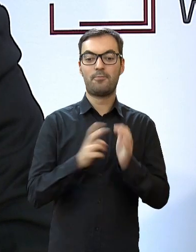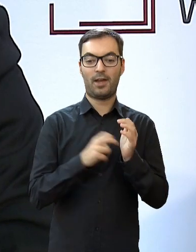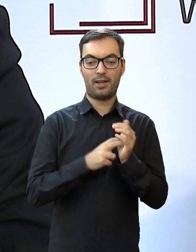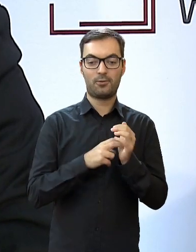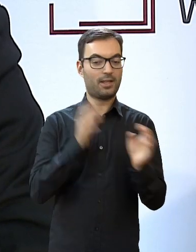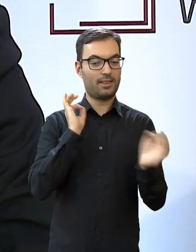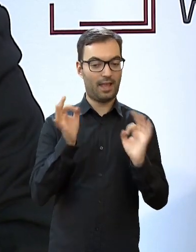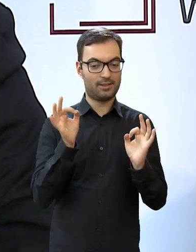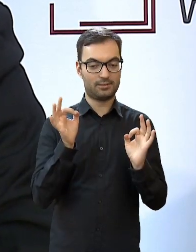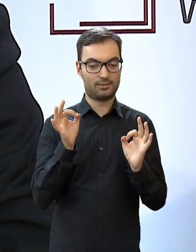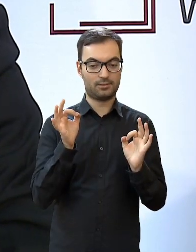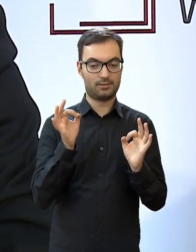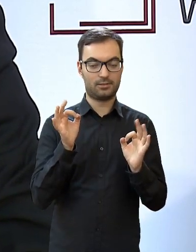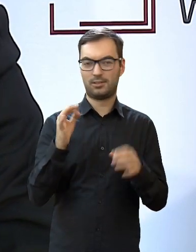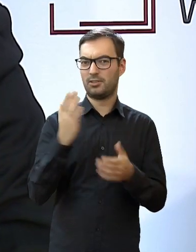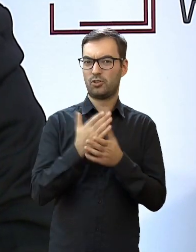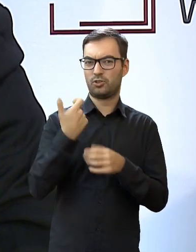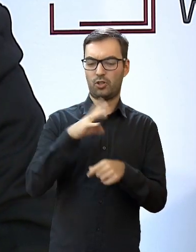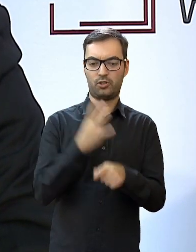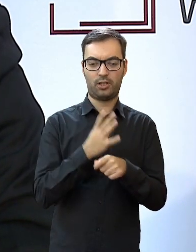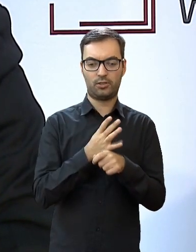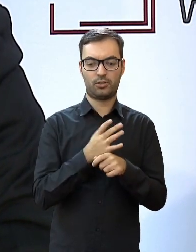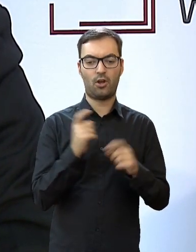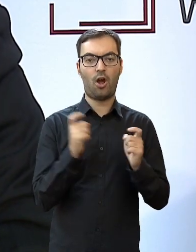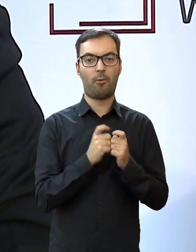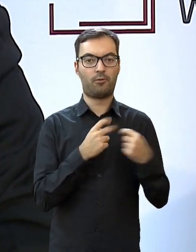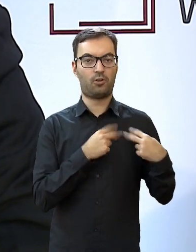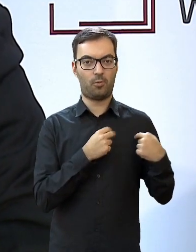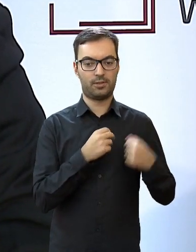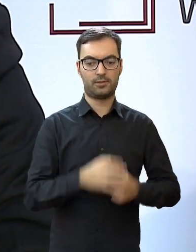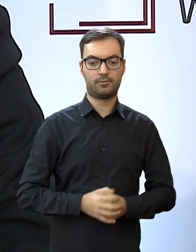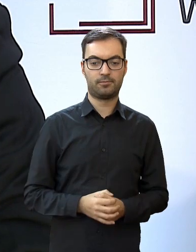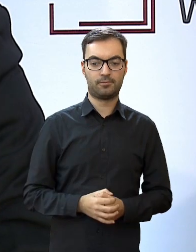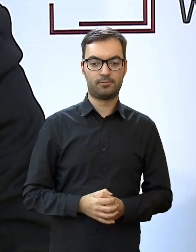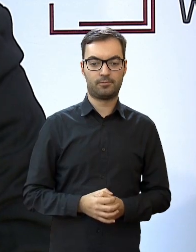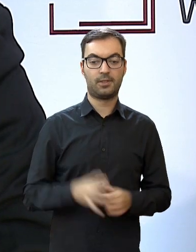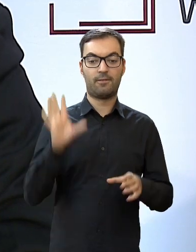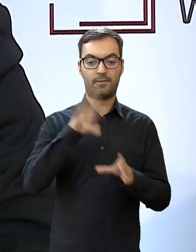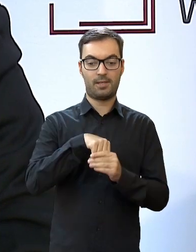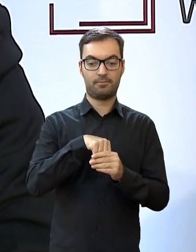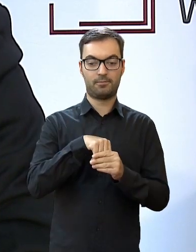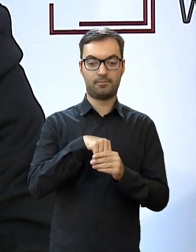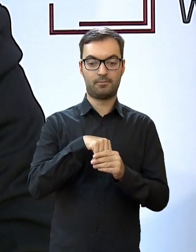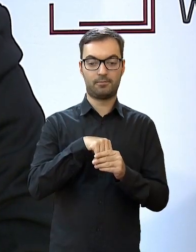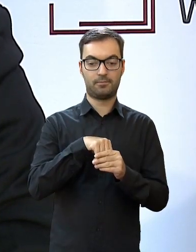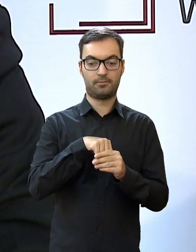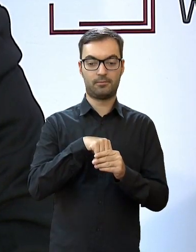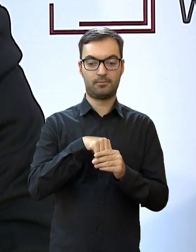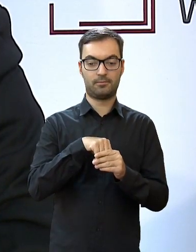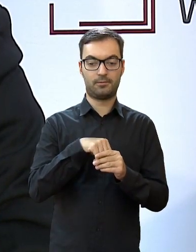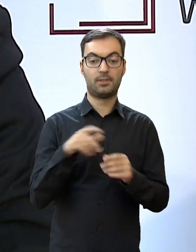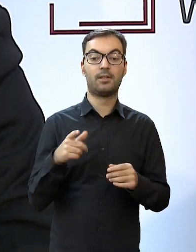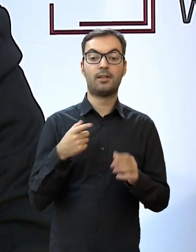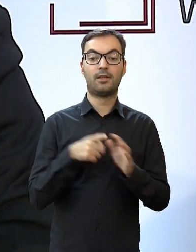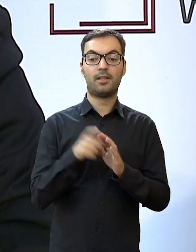danych ze 140 obwodowych komisji wyborczych. W tym z punktu widzenia pracy